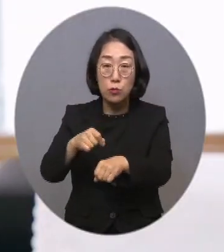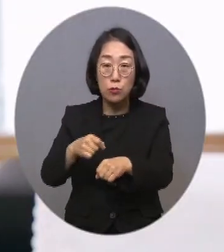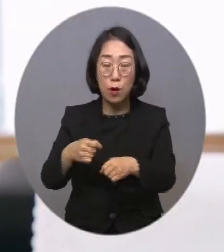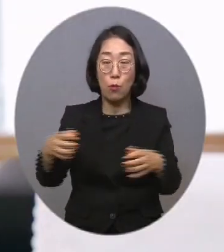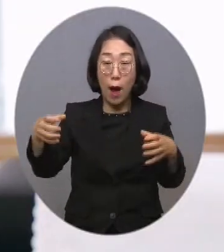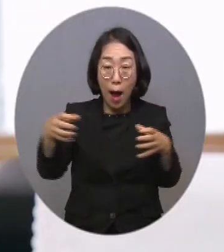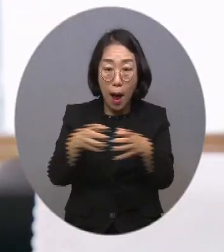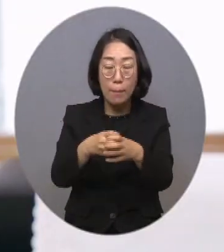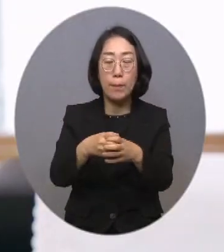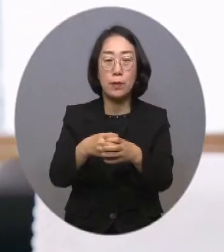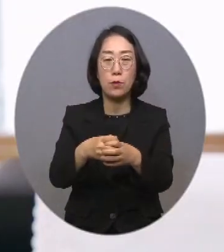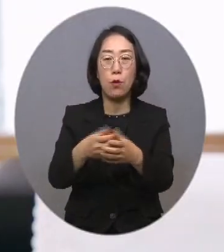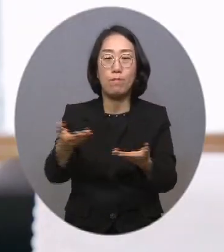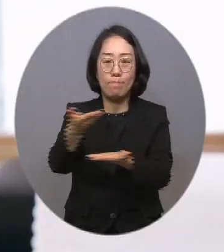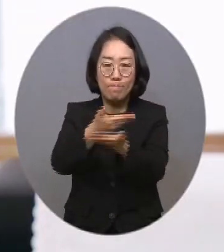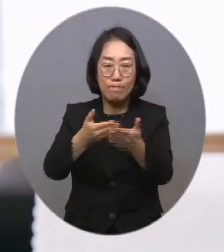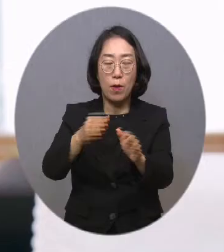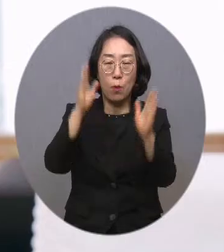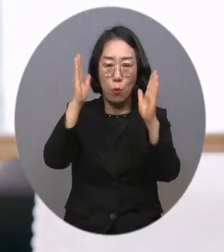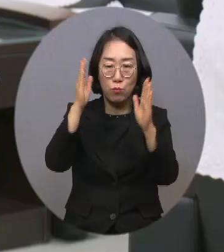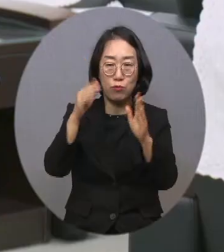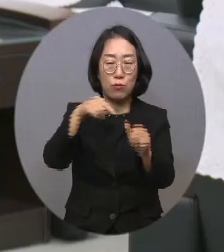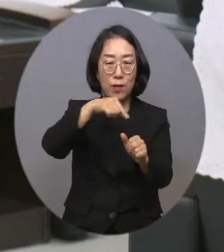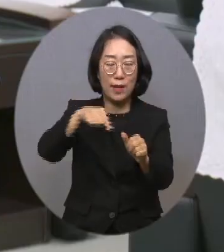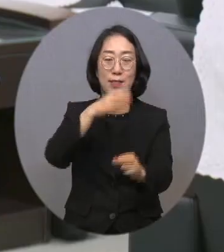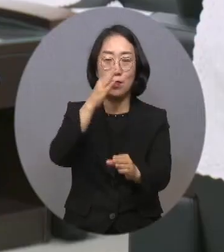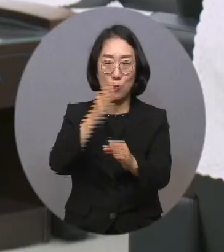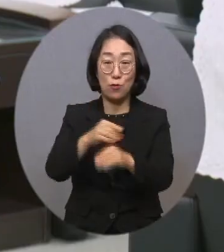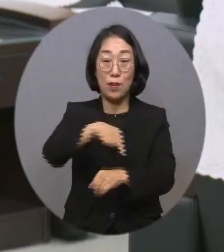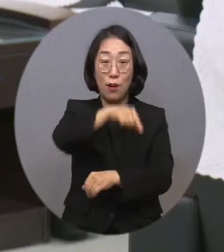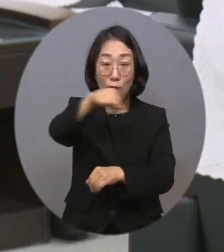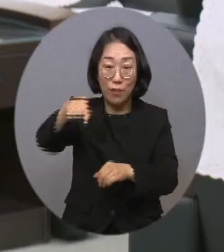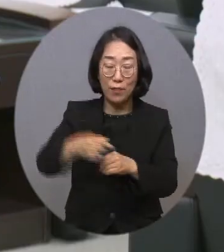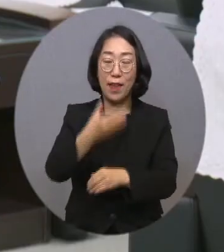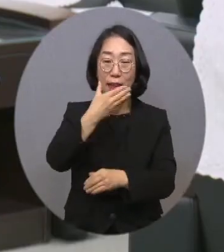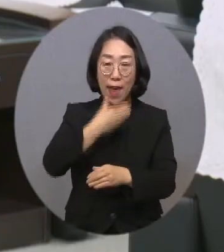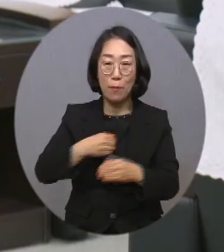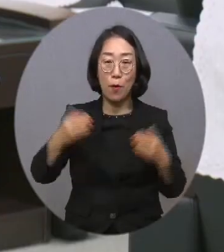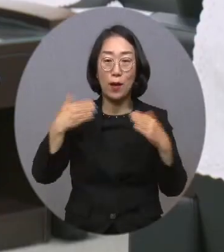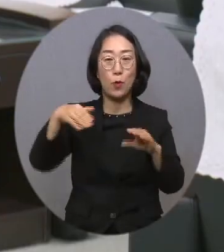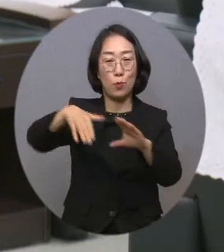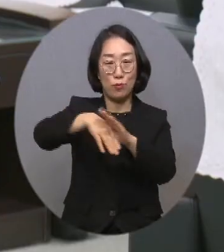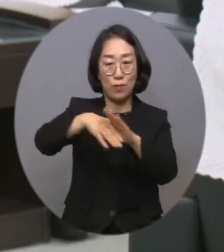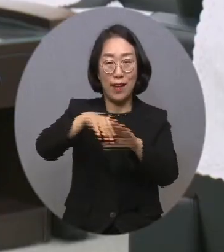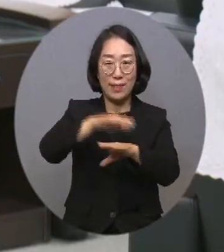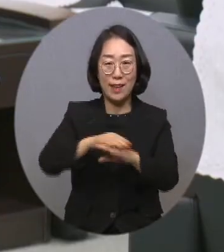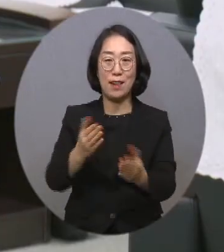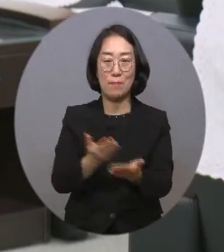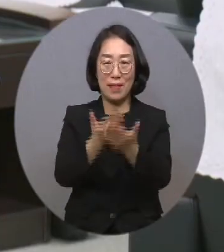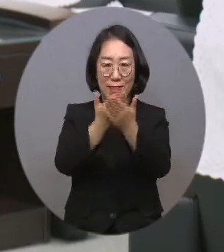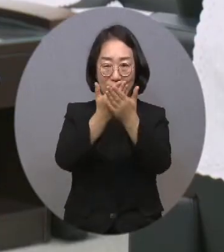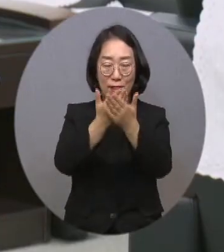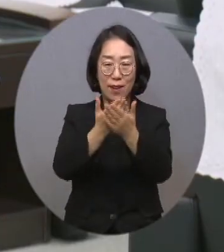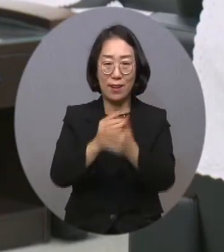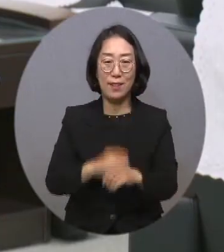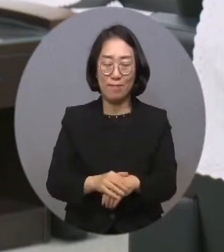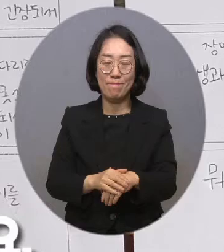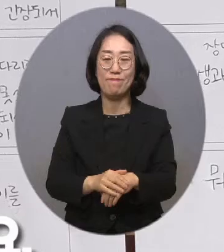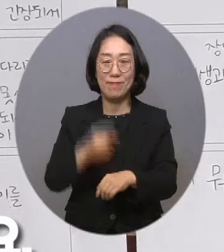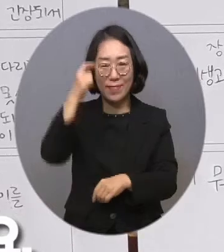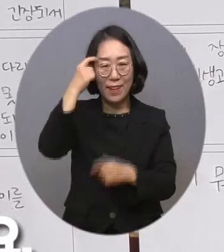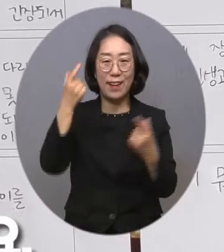융합 수업도 활발하게 진행을 하고 있어서 이런 것들이 행복한 학교 문화를 만들어가는 데 공헌을 했다고 생각을